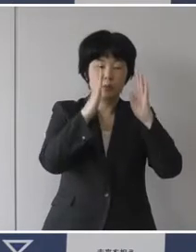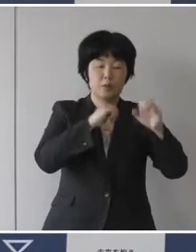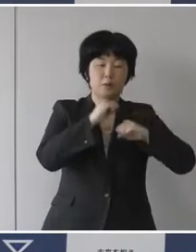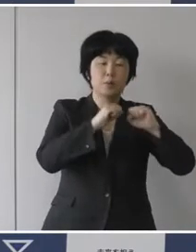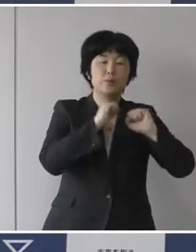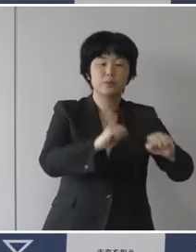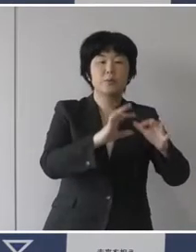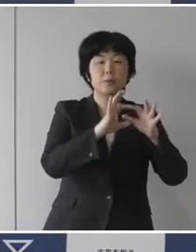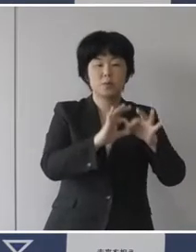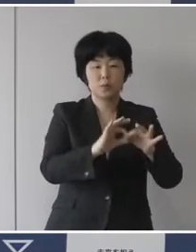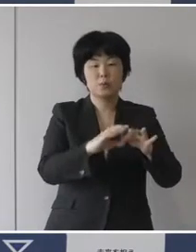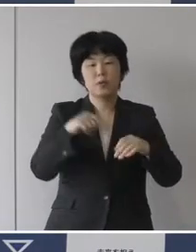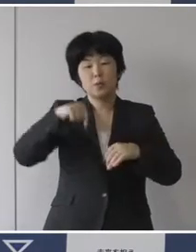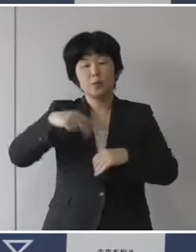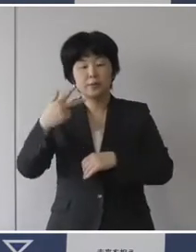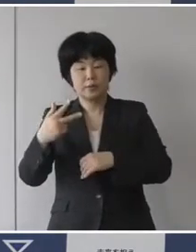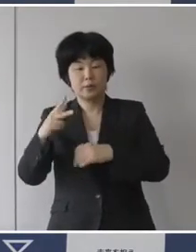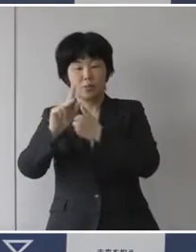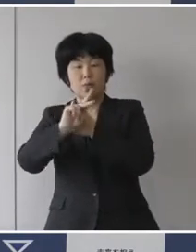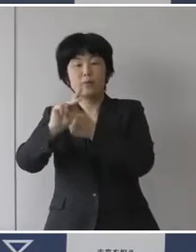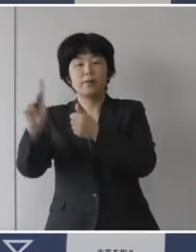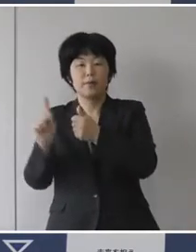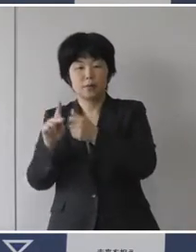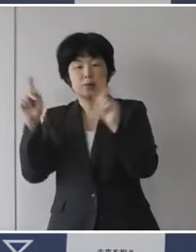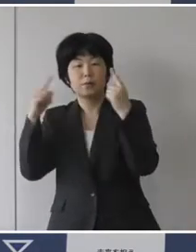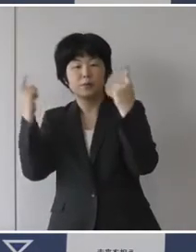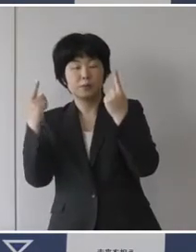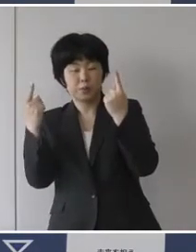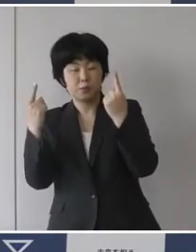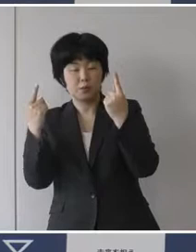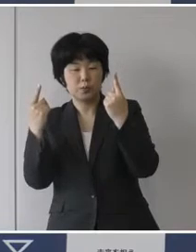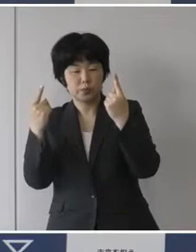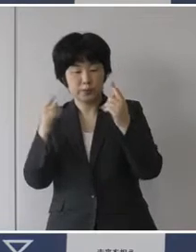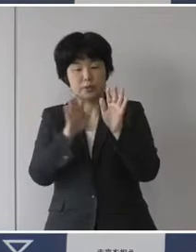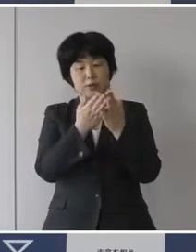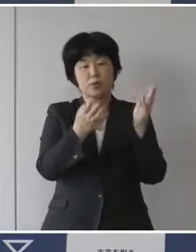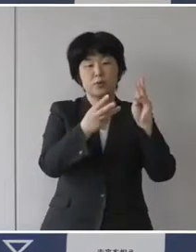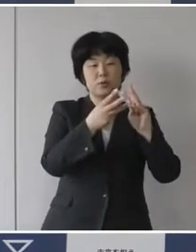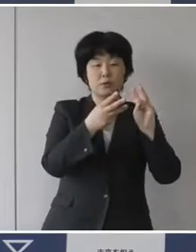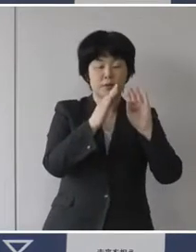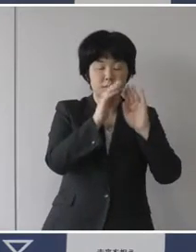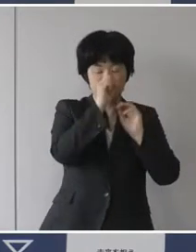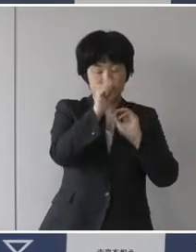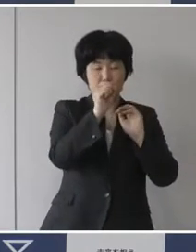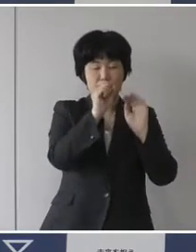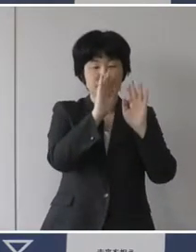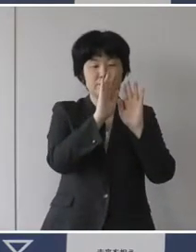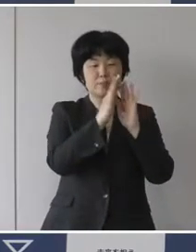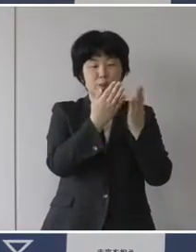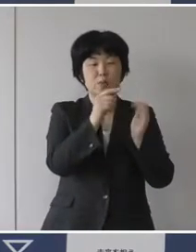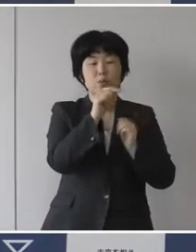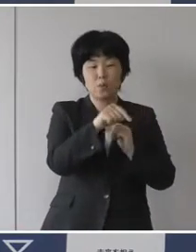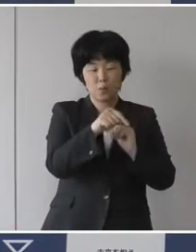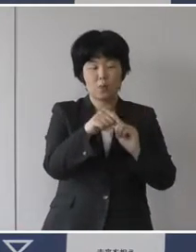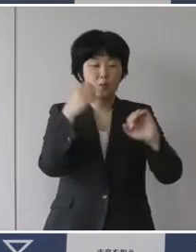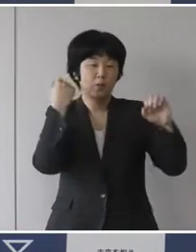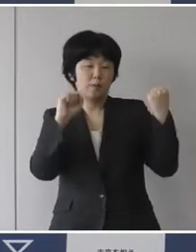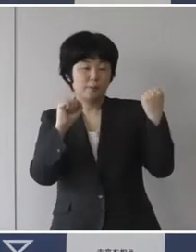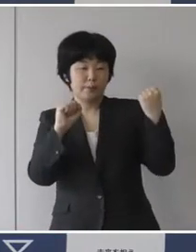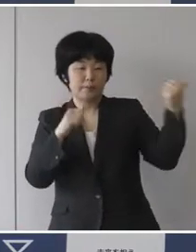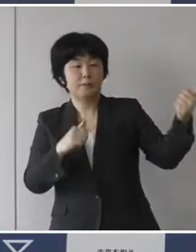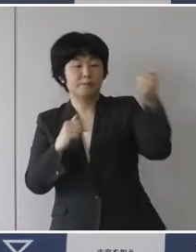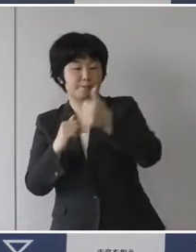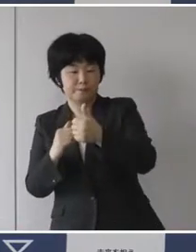んを来ていただいて、そして市民の関心度を高めていくとか、それからそんな様子をですね、3月下旬